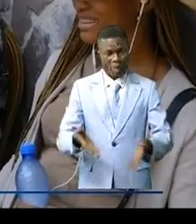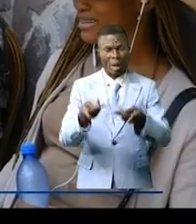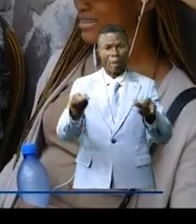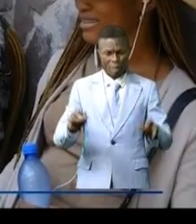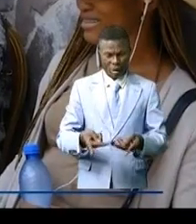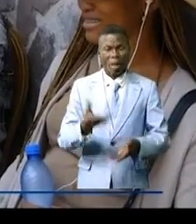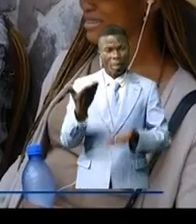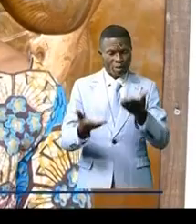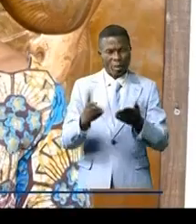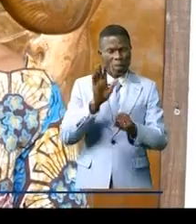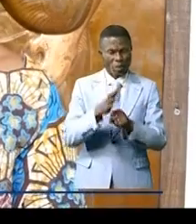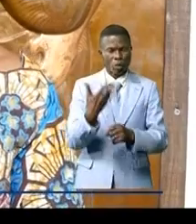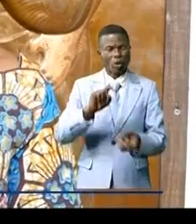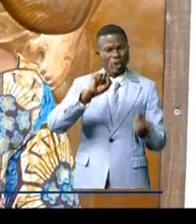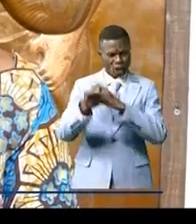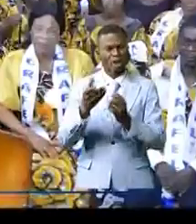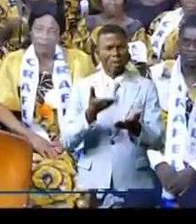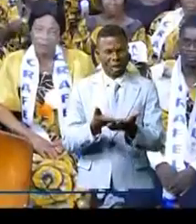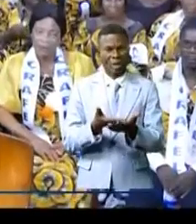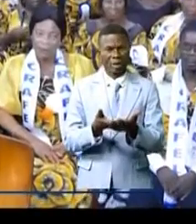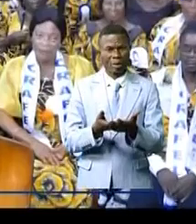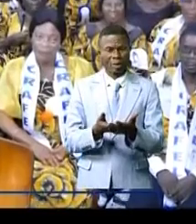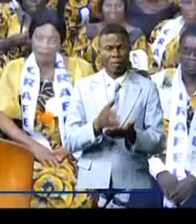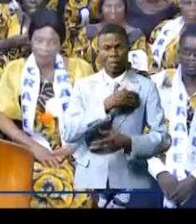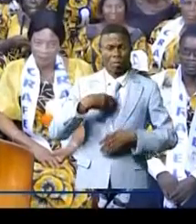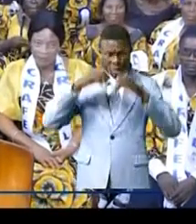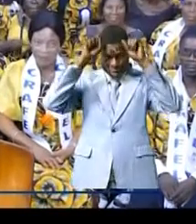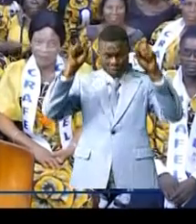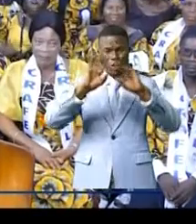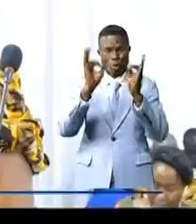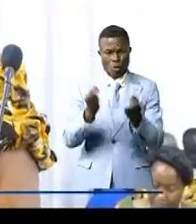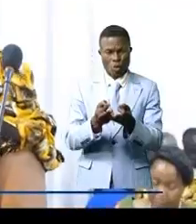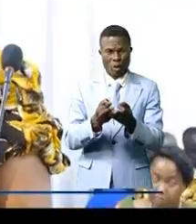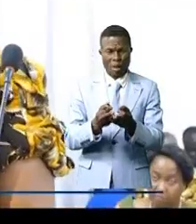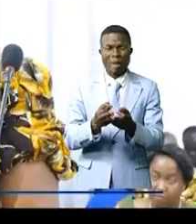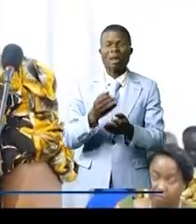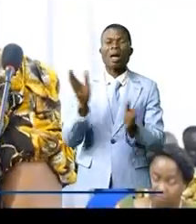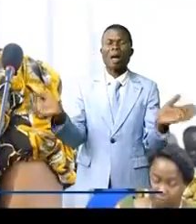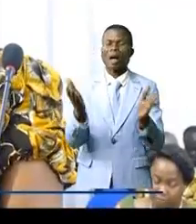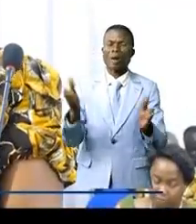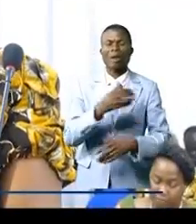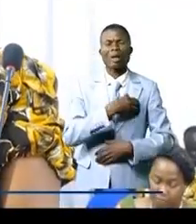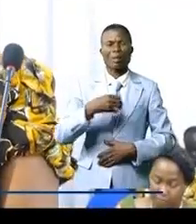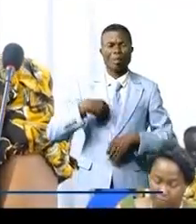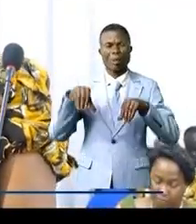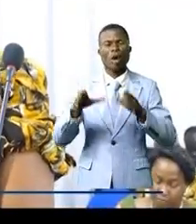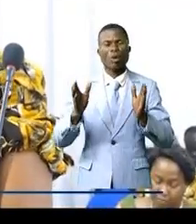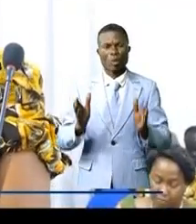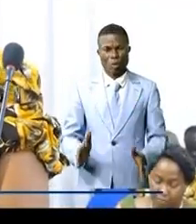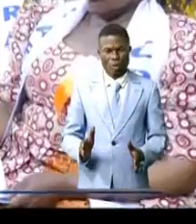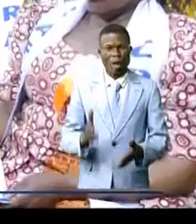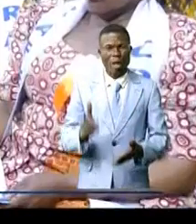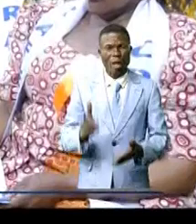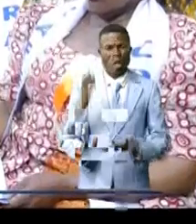je crois qu'il y a beaucoup de choses qui vont changer. La présidente du CRAFEL, dans son speech, a exhorté les femmes congolaises à